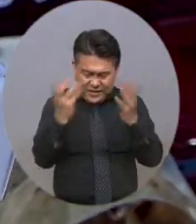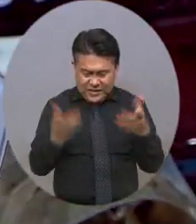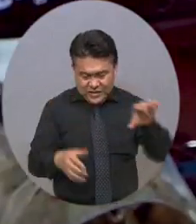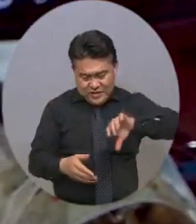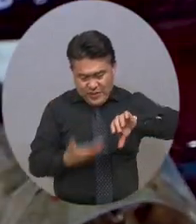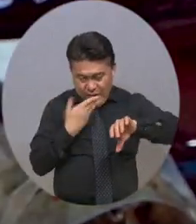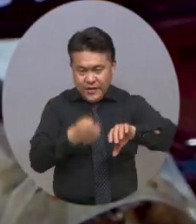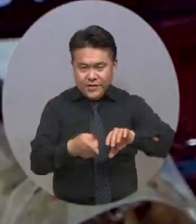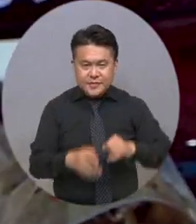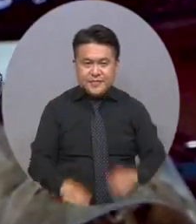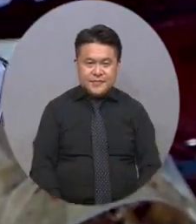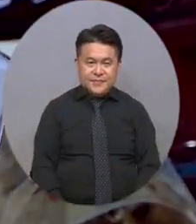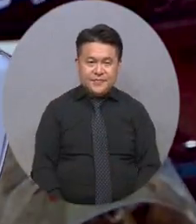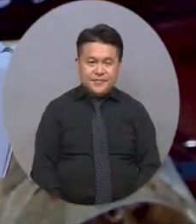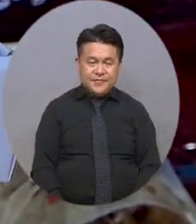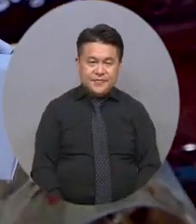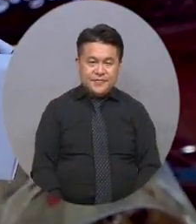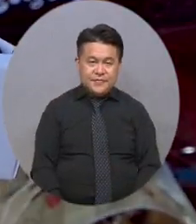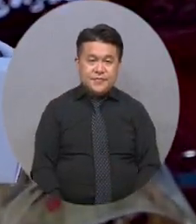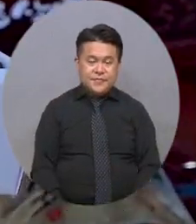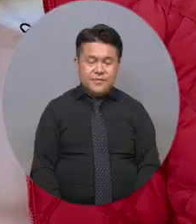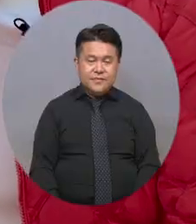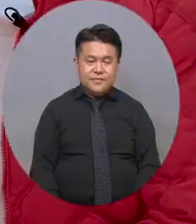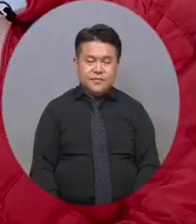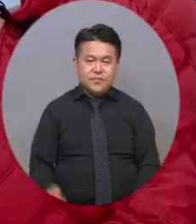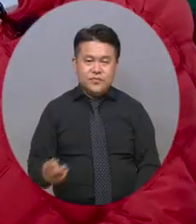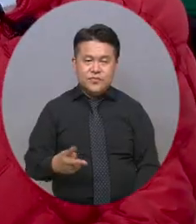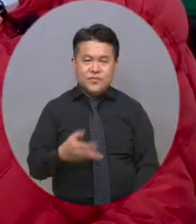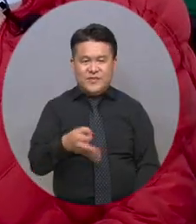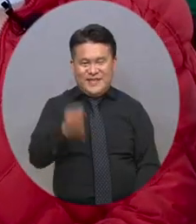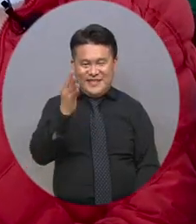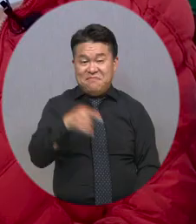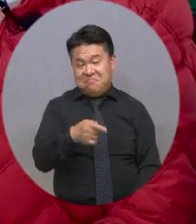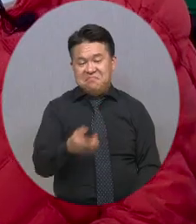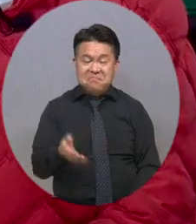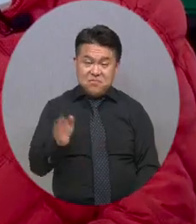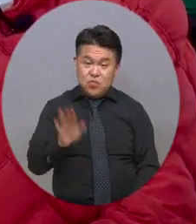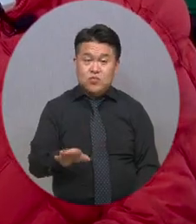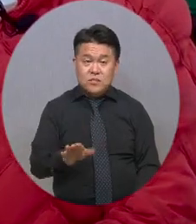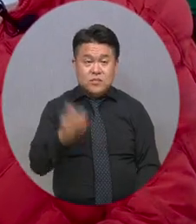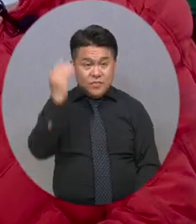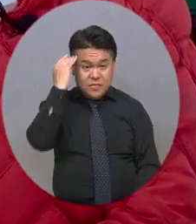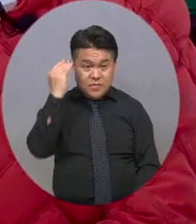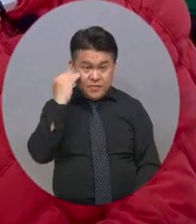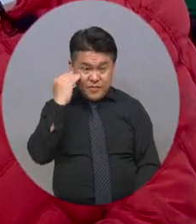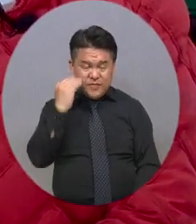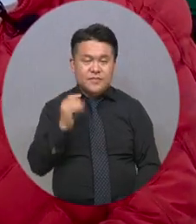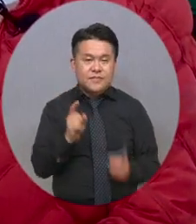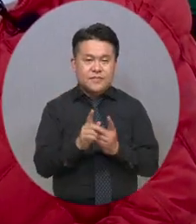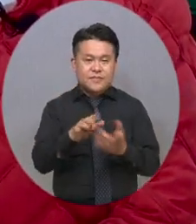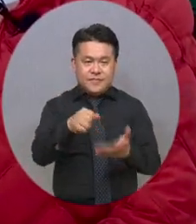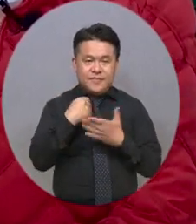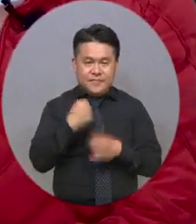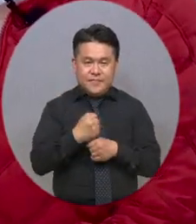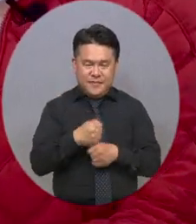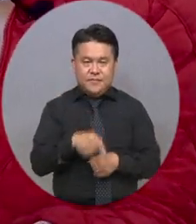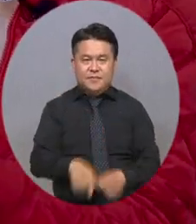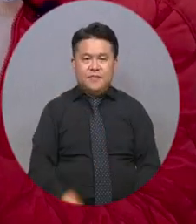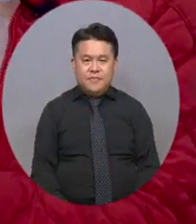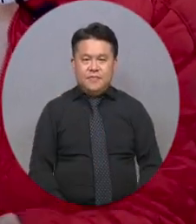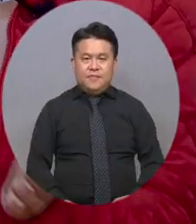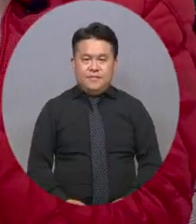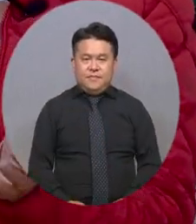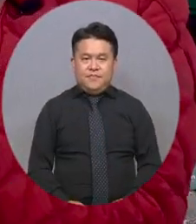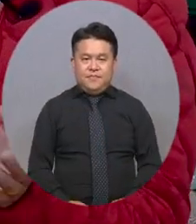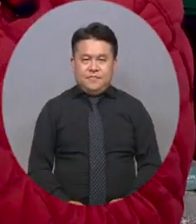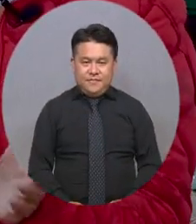애라 심심하지 않고. 가격이 좀 비싼 것 같지만 국내산에 직접 공수해서 아. 직접 가공을 하고